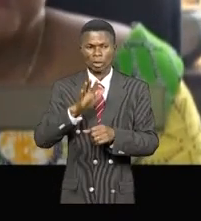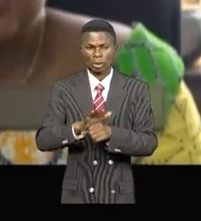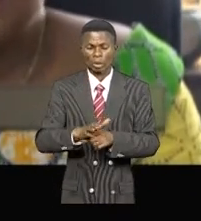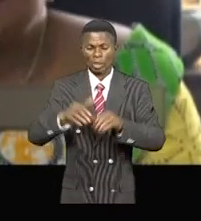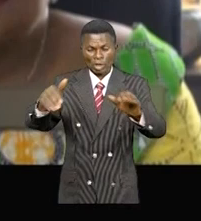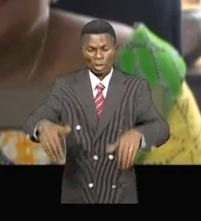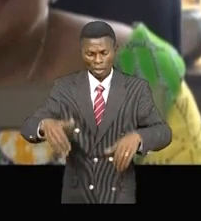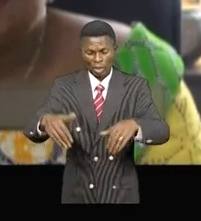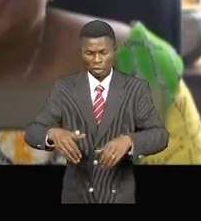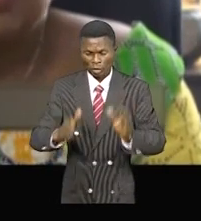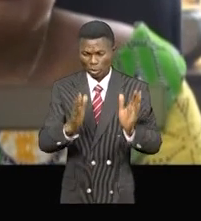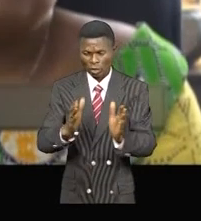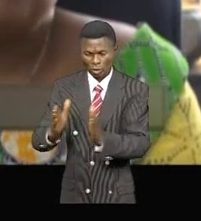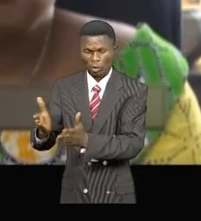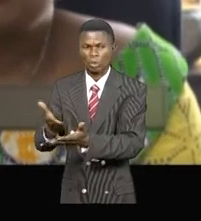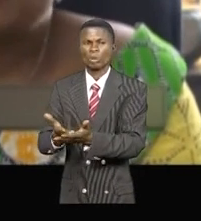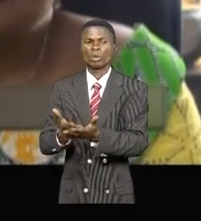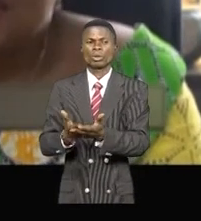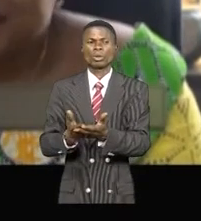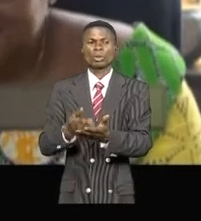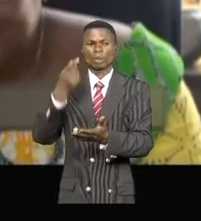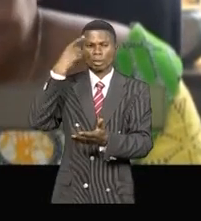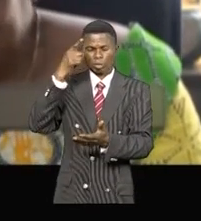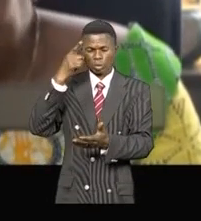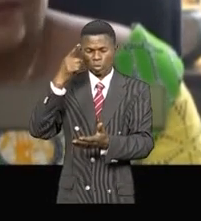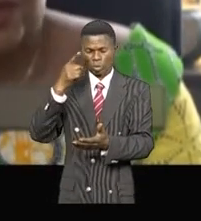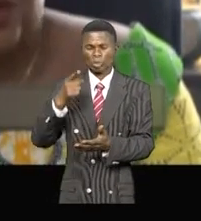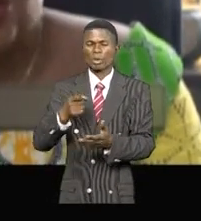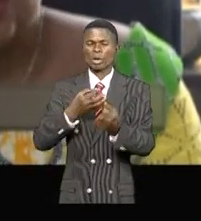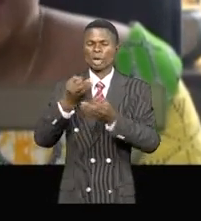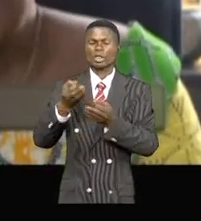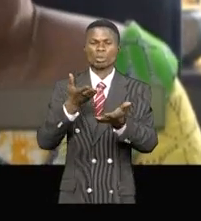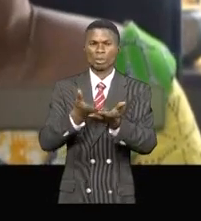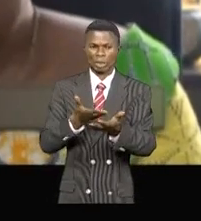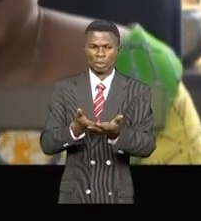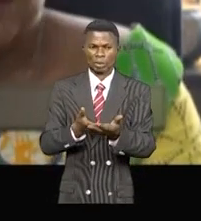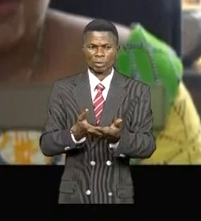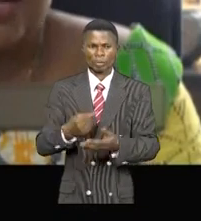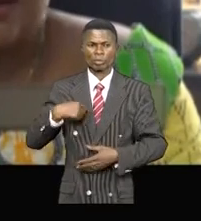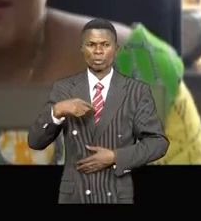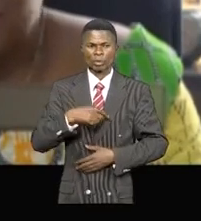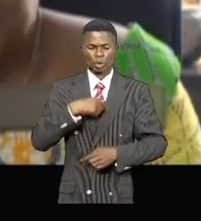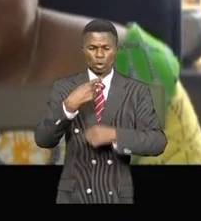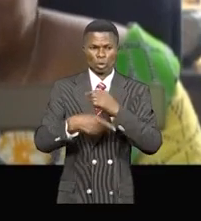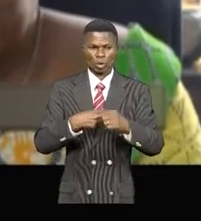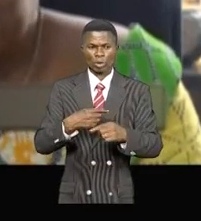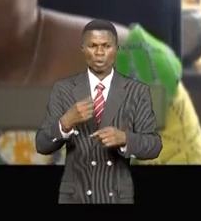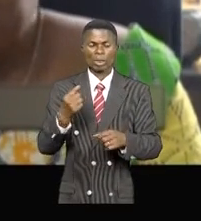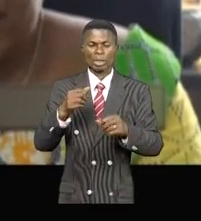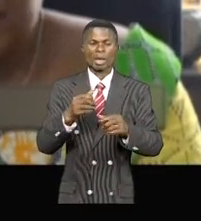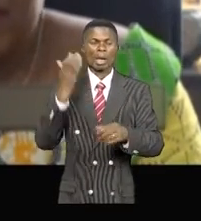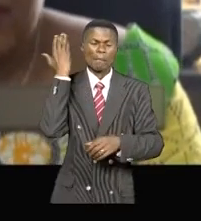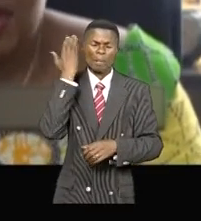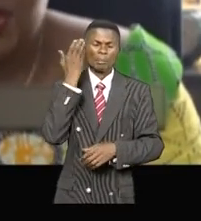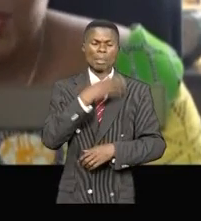champs identifiés, c'était plus ou moins 90 000 hectares. On a priorisé d'abord les grands cultivateurs qu'on